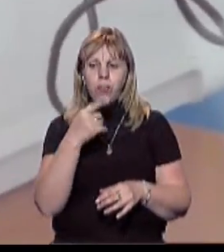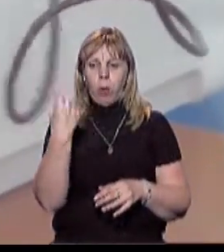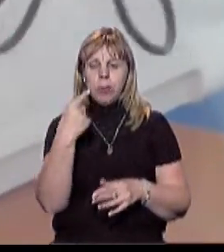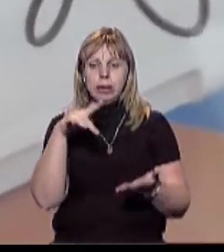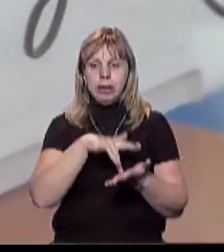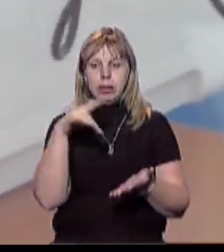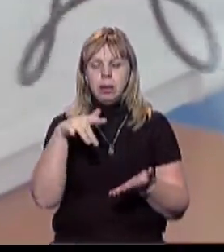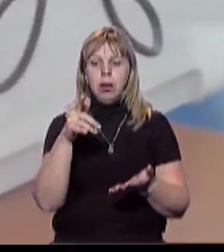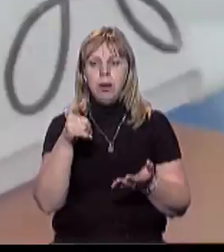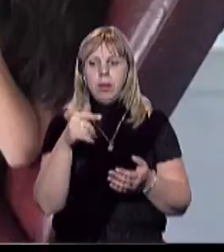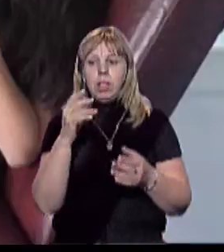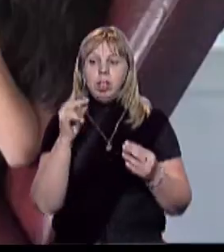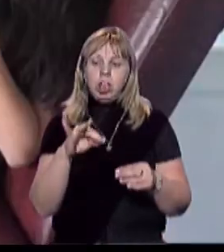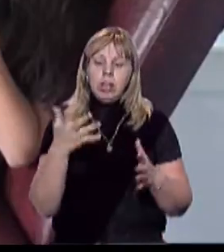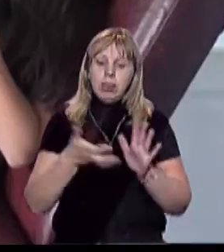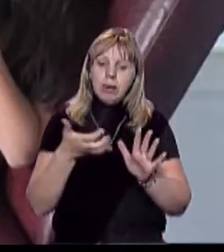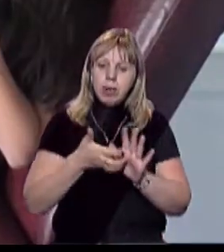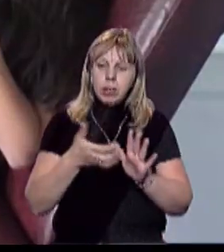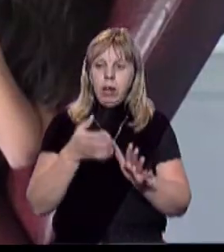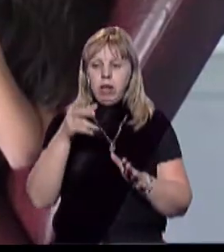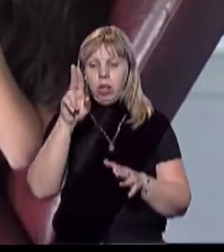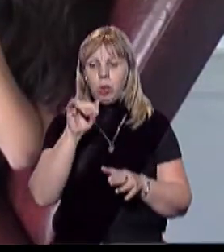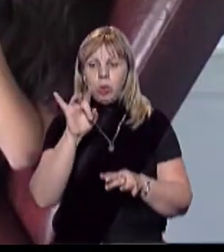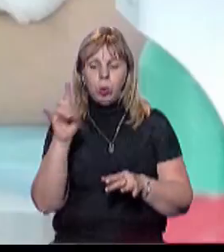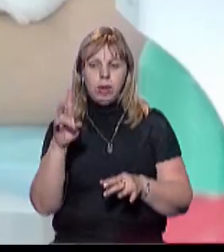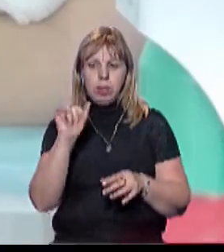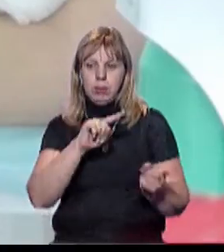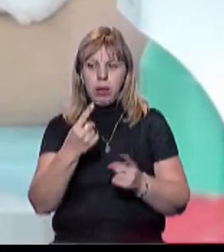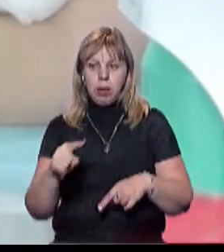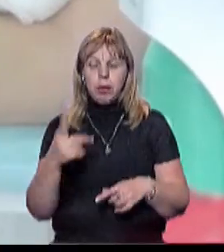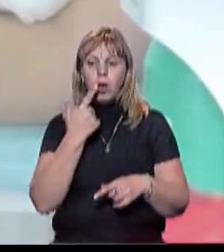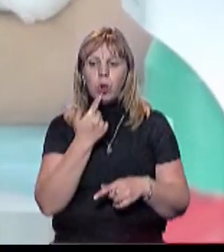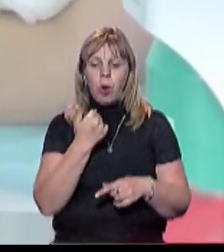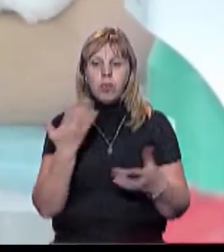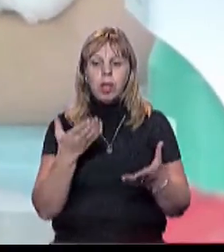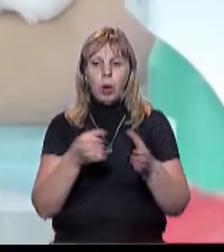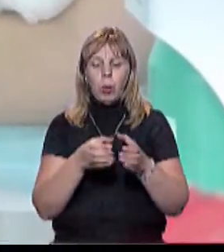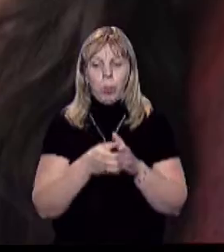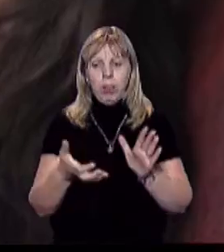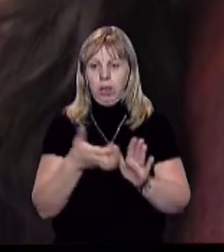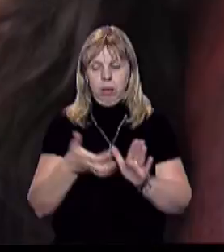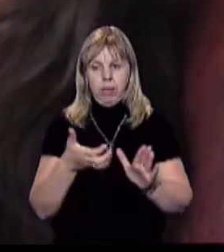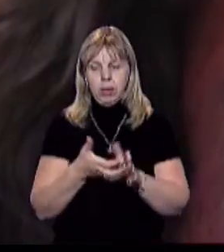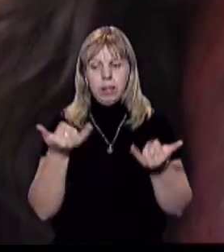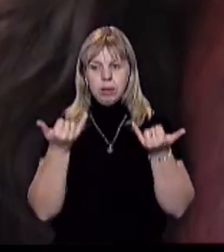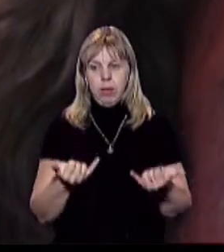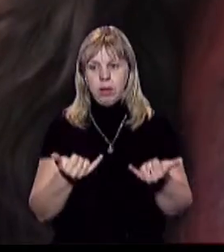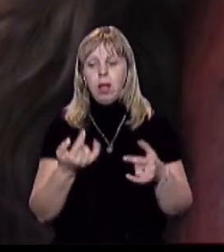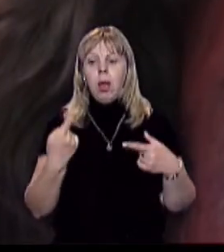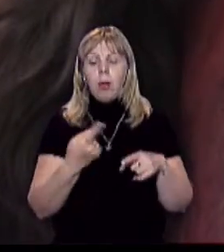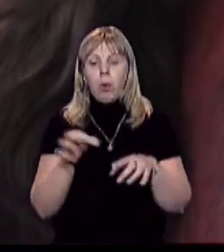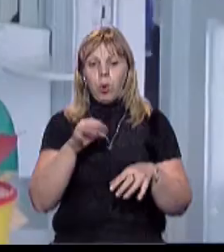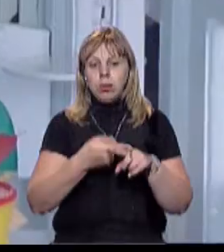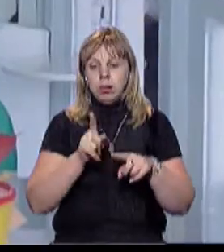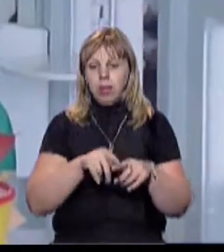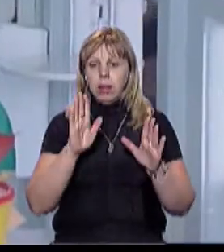станції переливання. Чи бракує донорів на Закарпатті та крові яких груп не вистачає зараз? Про це і